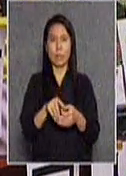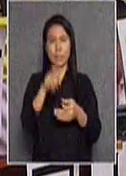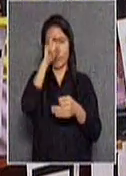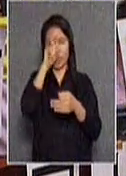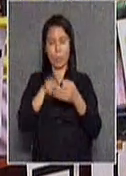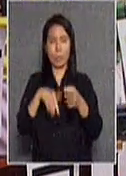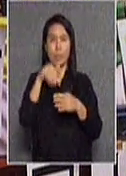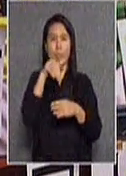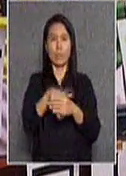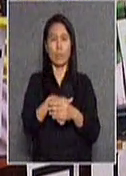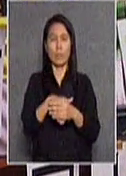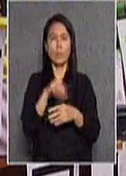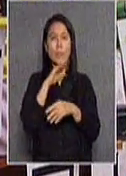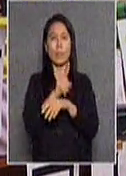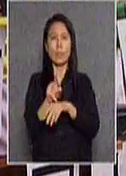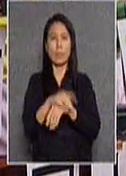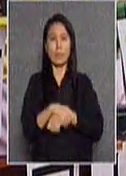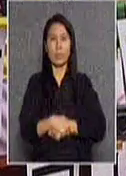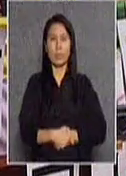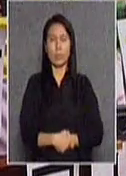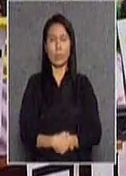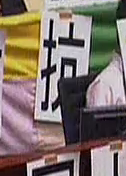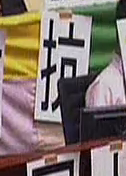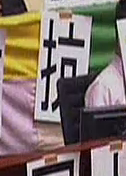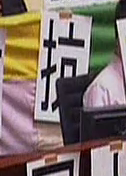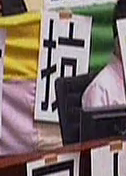決，表決鐘響一分鐘。